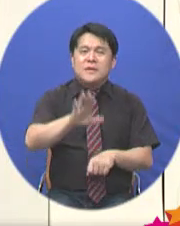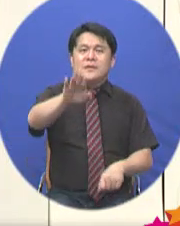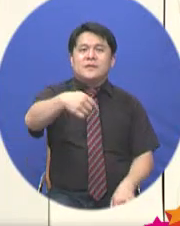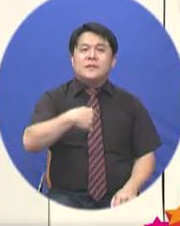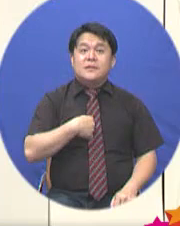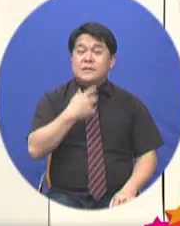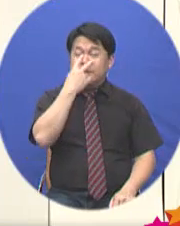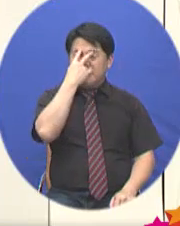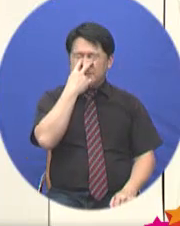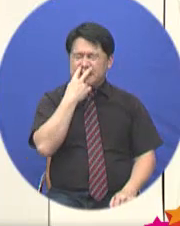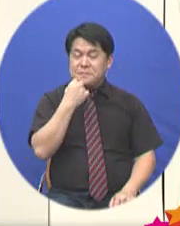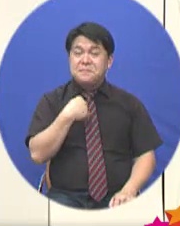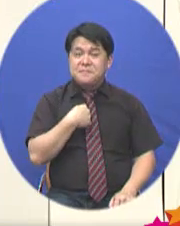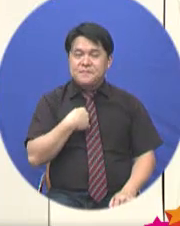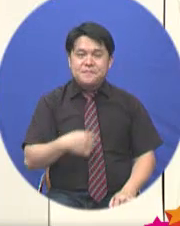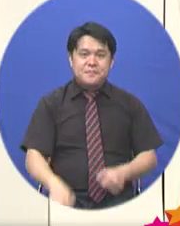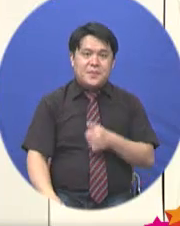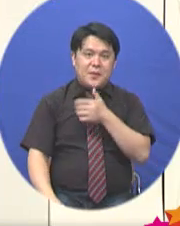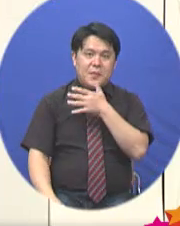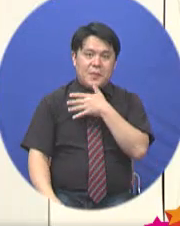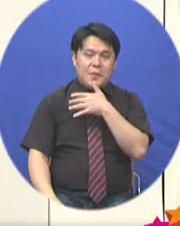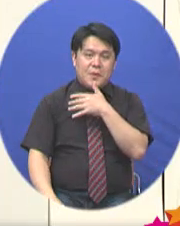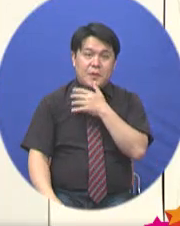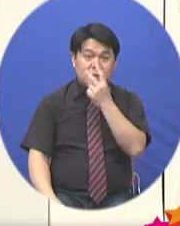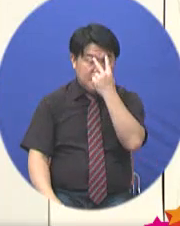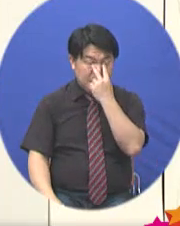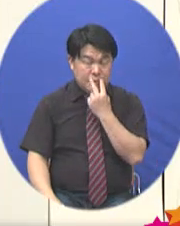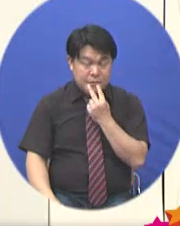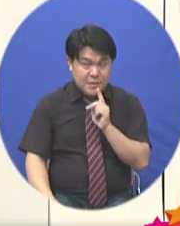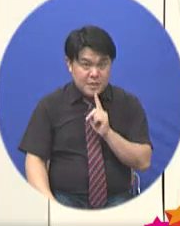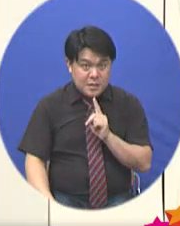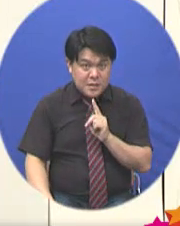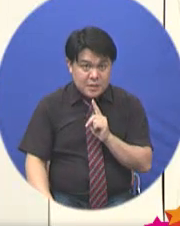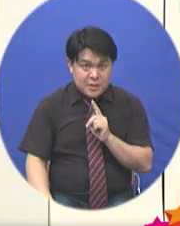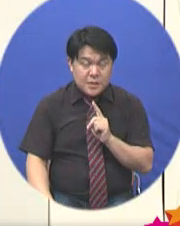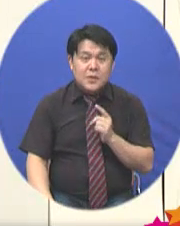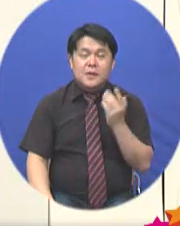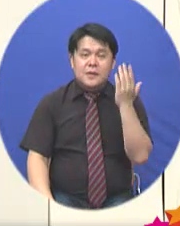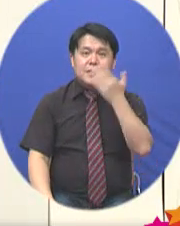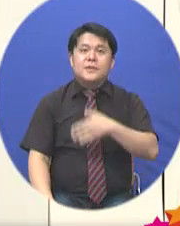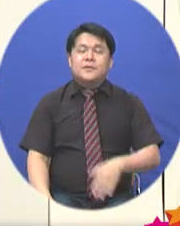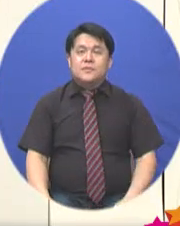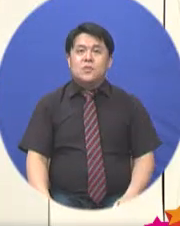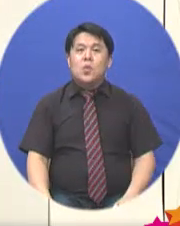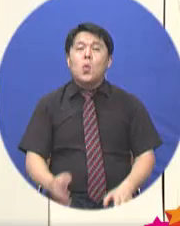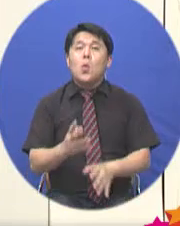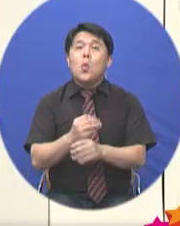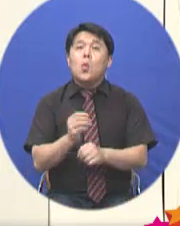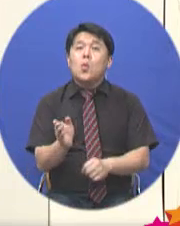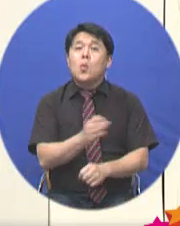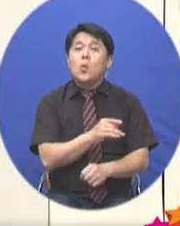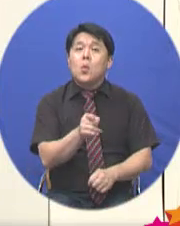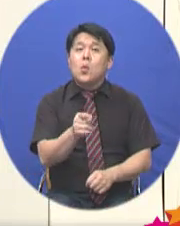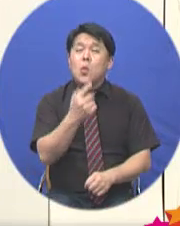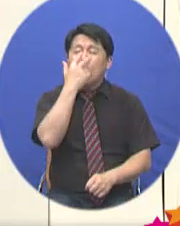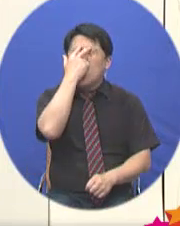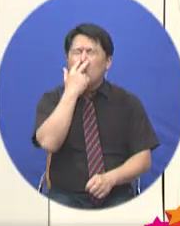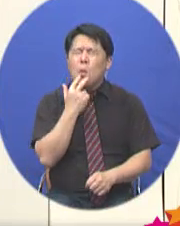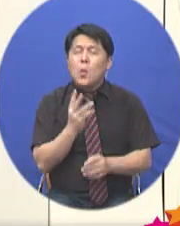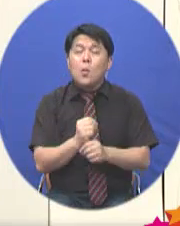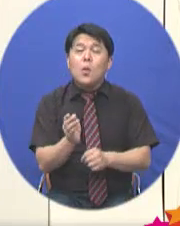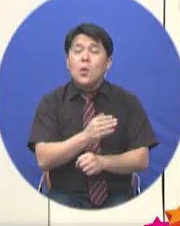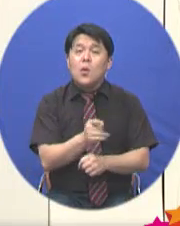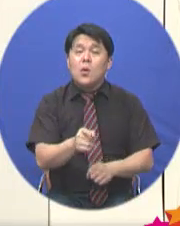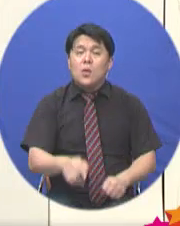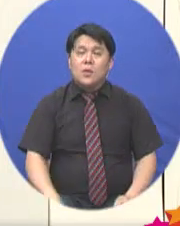시각장애인이네. 아, 시각. 시각장애? 장애를 가지고 계시군요. 네. 언제부터 이렇게 시각이 장애가